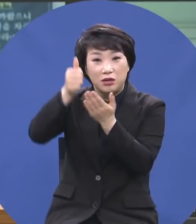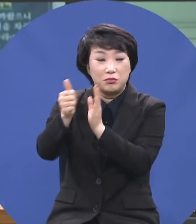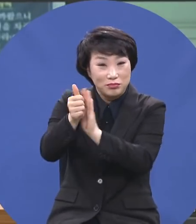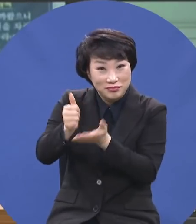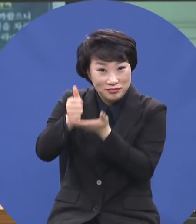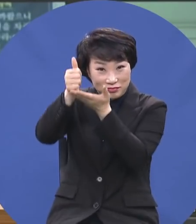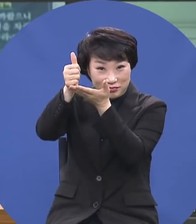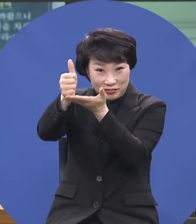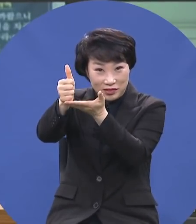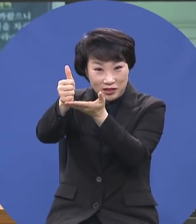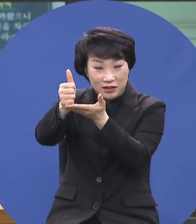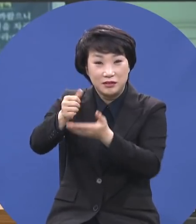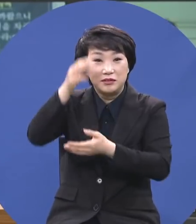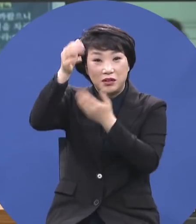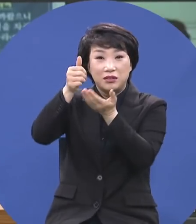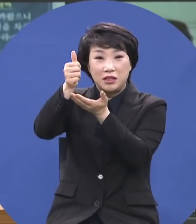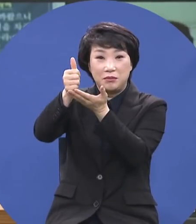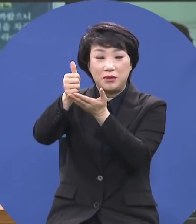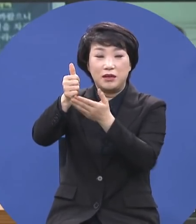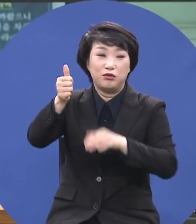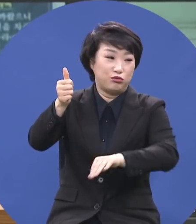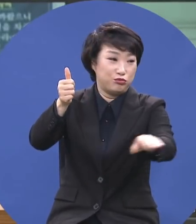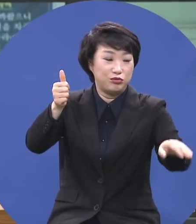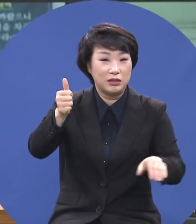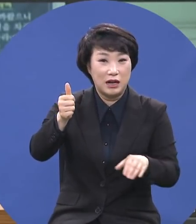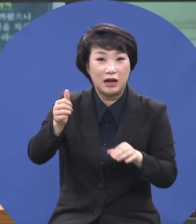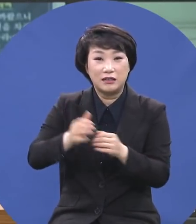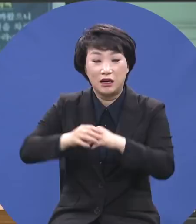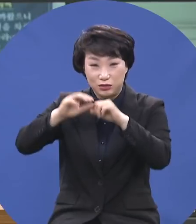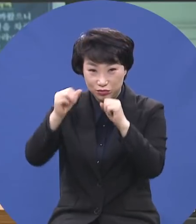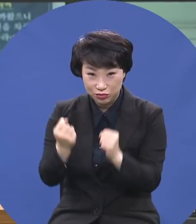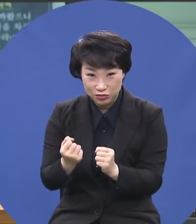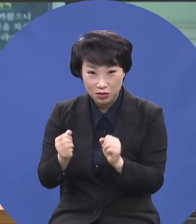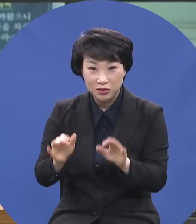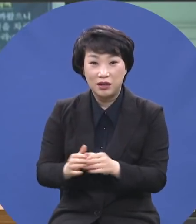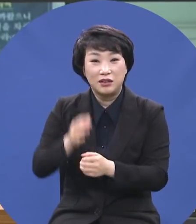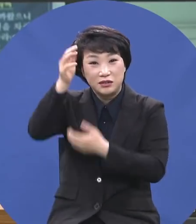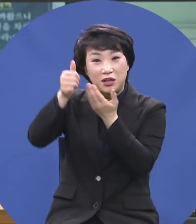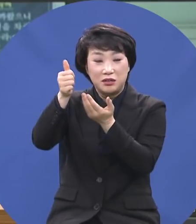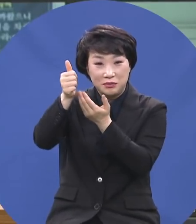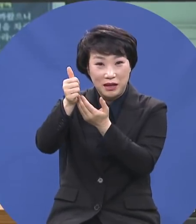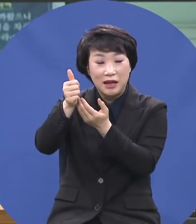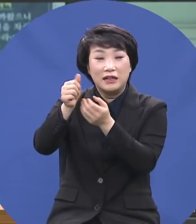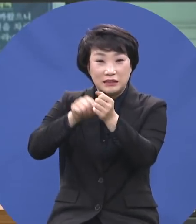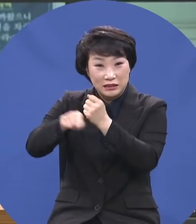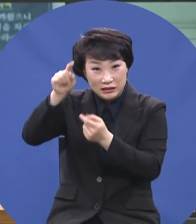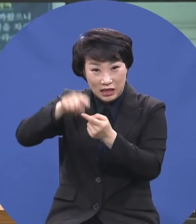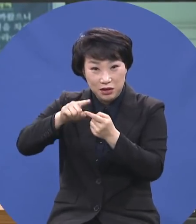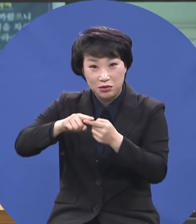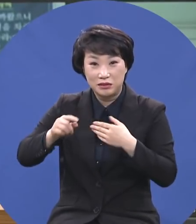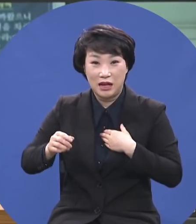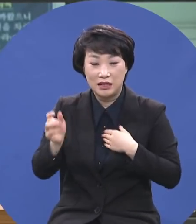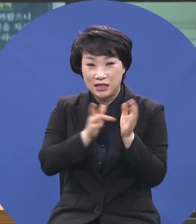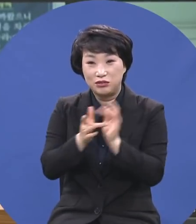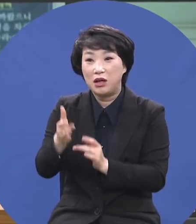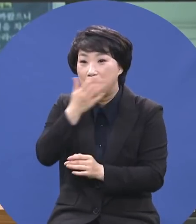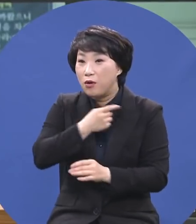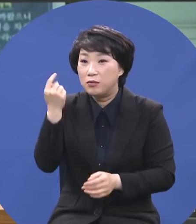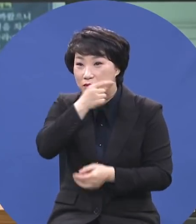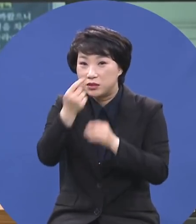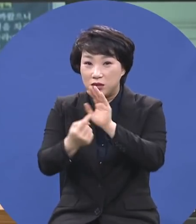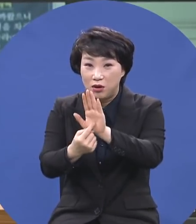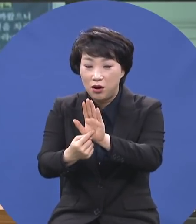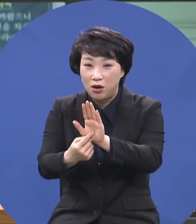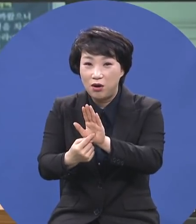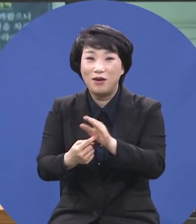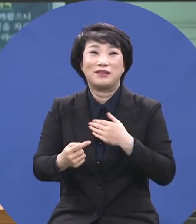수준 들고, 성령을 우리는 절대 순종하고, 성령의 뜻을 따라 예수의 복음